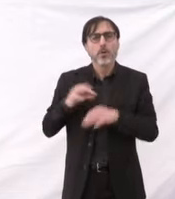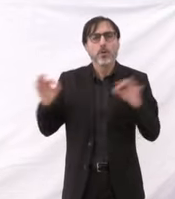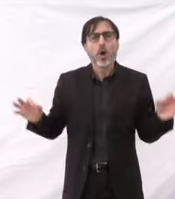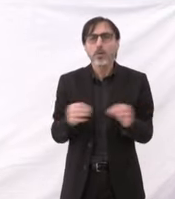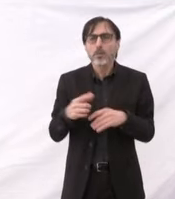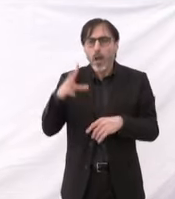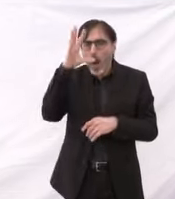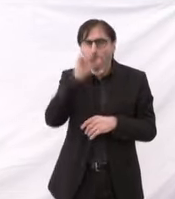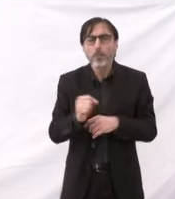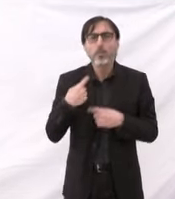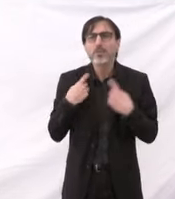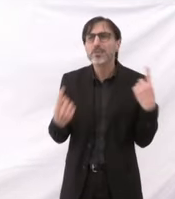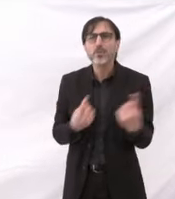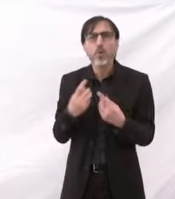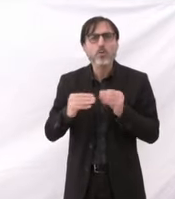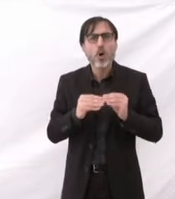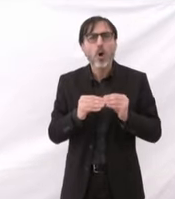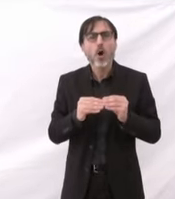la situazione.